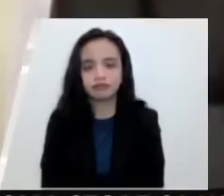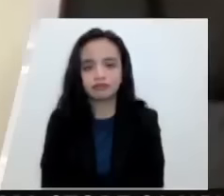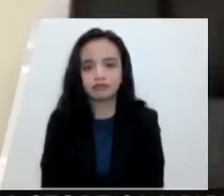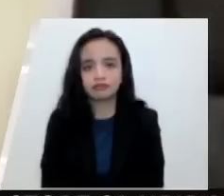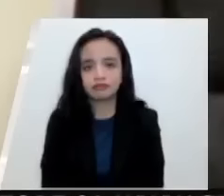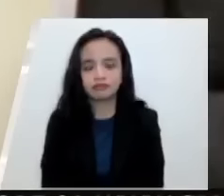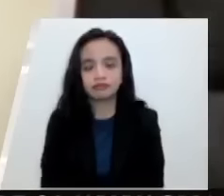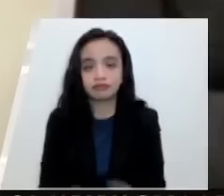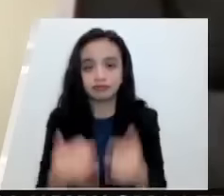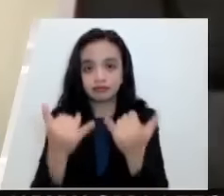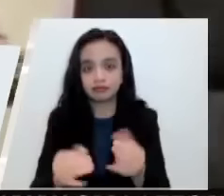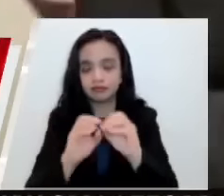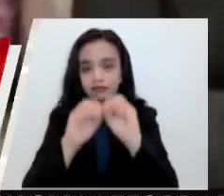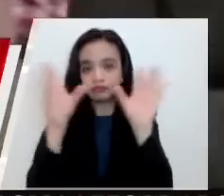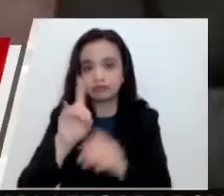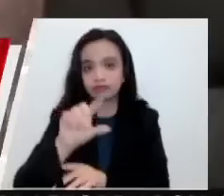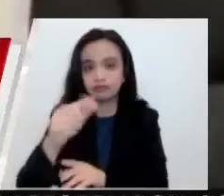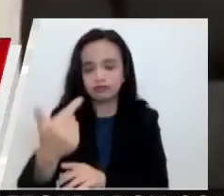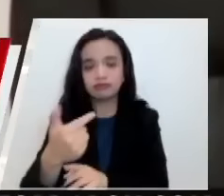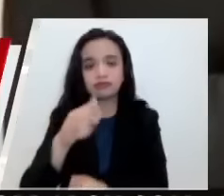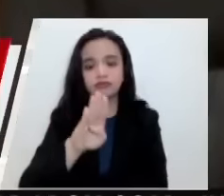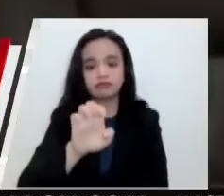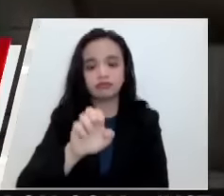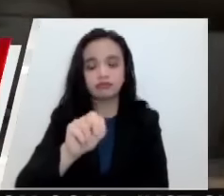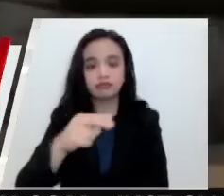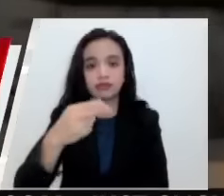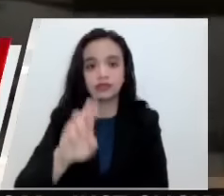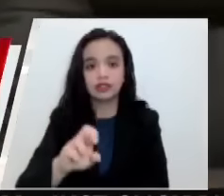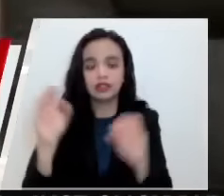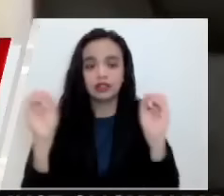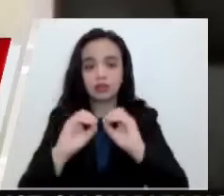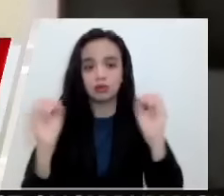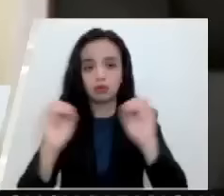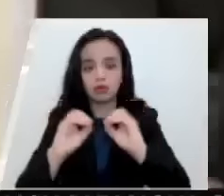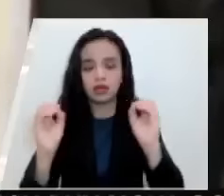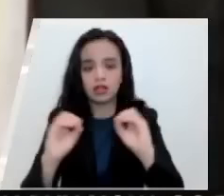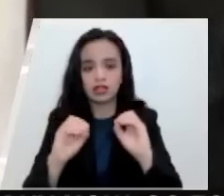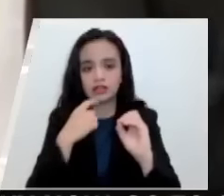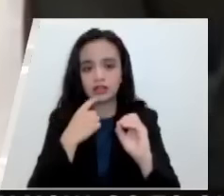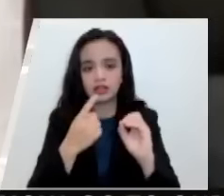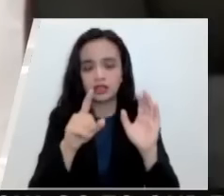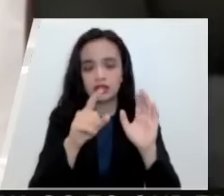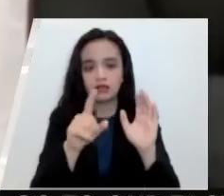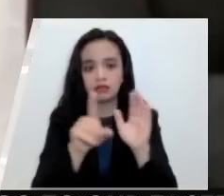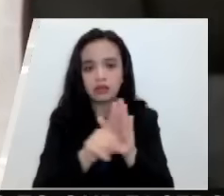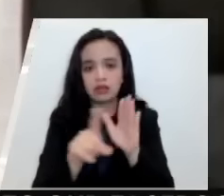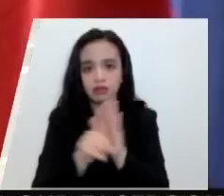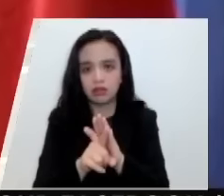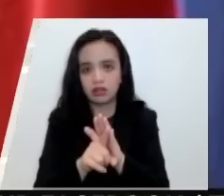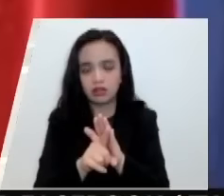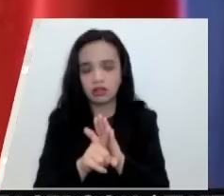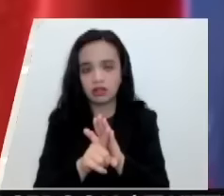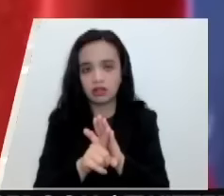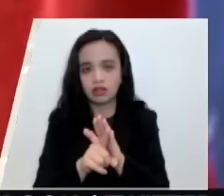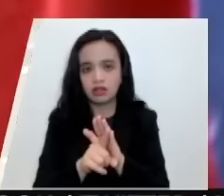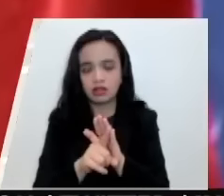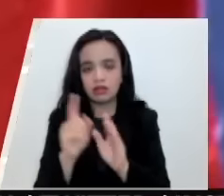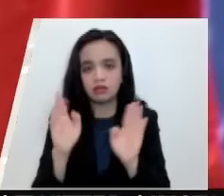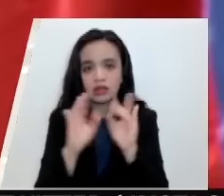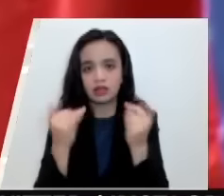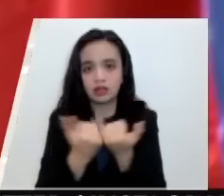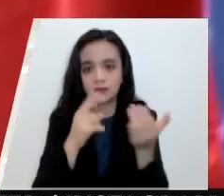DILG Secretary Benor Abalos na walang patakaran na nagbabawal sa mga barangay official na magpapirma sa People's Initiative. Ginawa ni Abalos